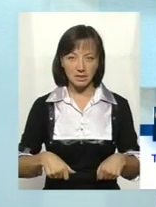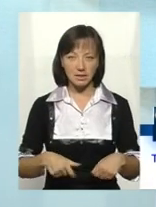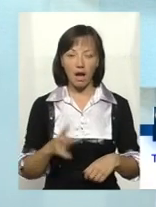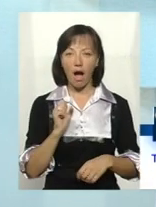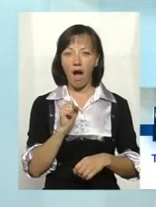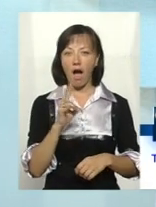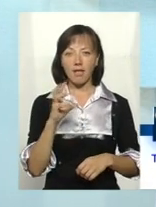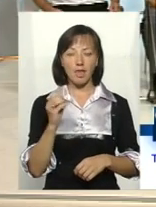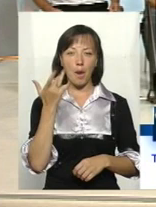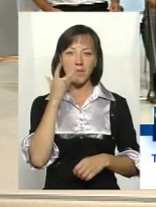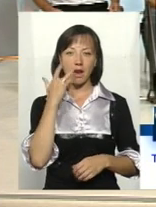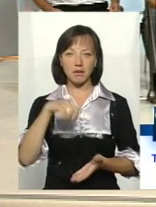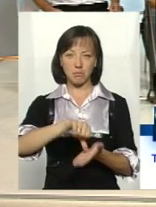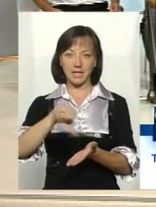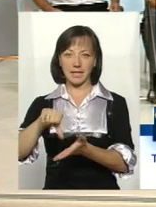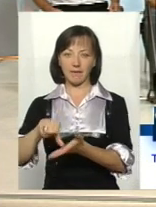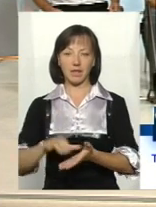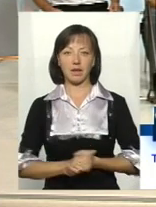не американских представителей.